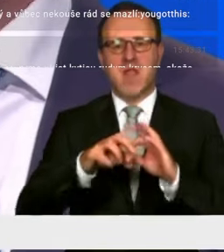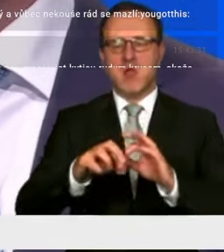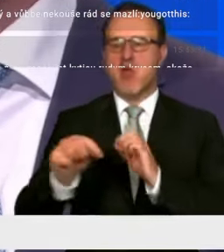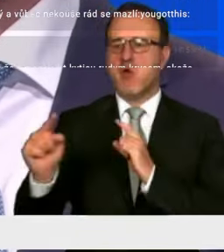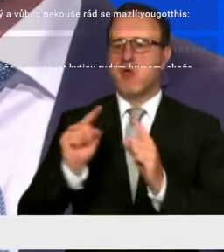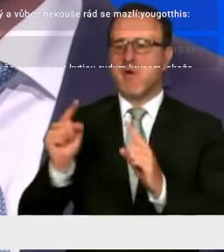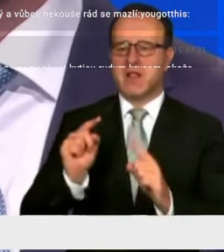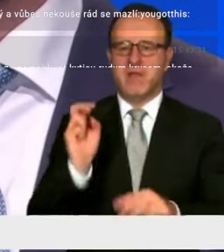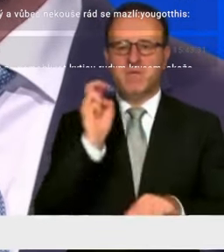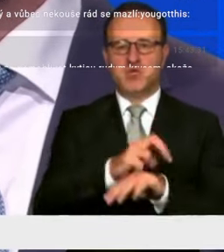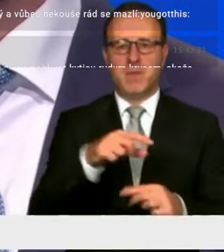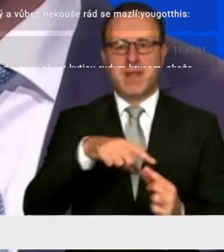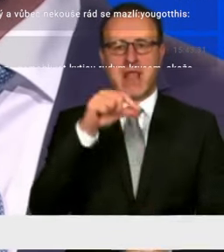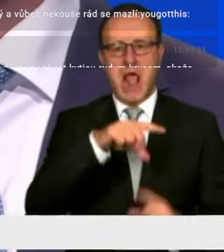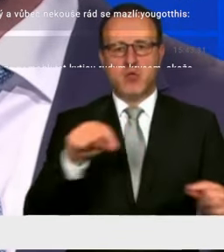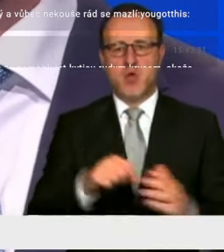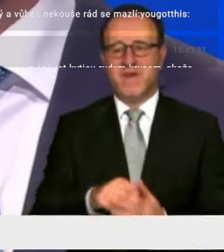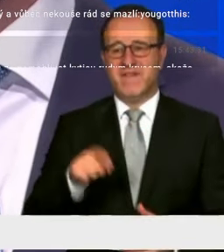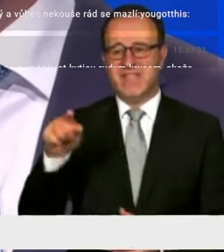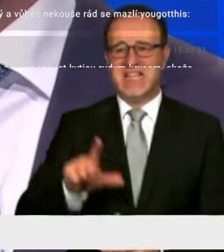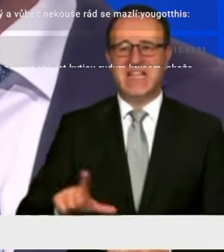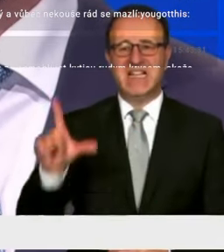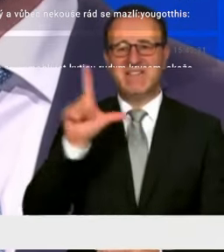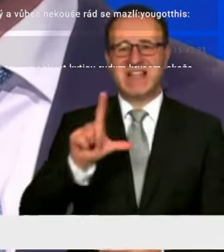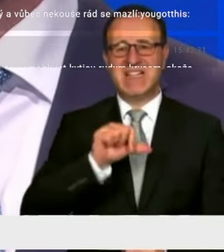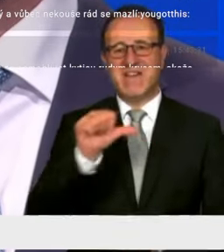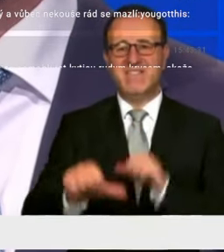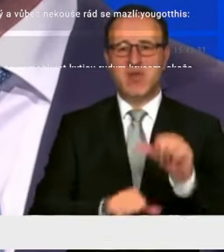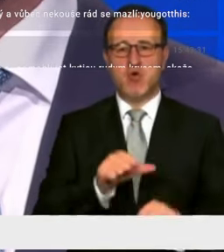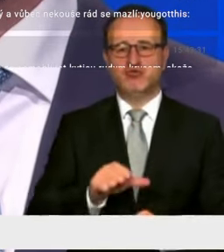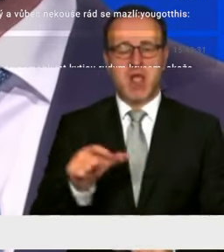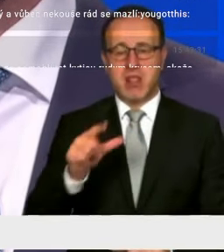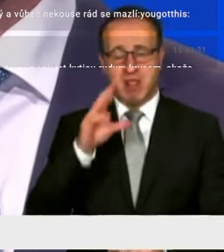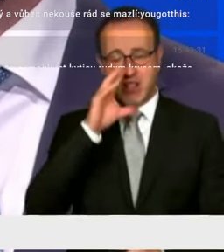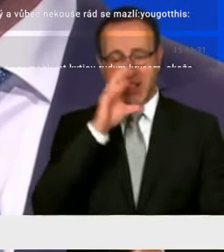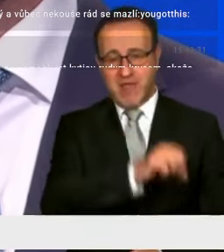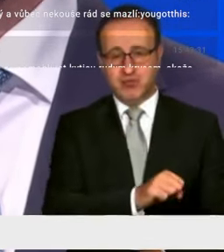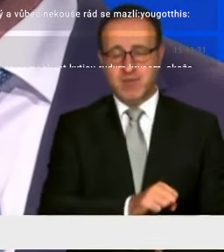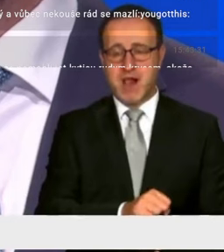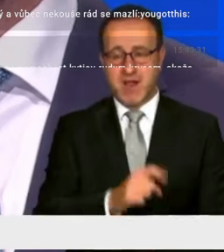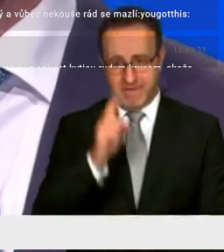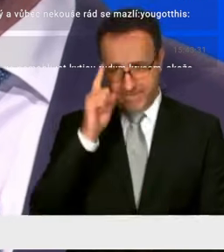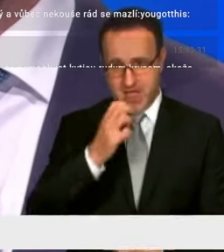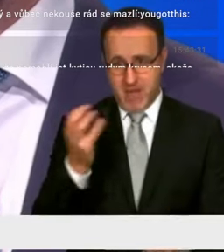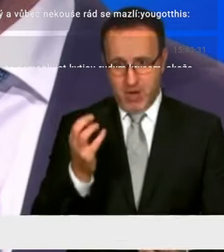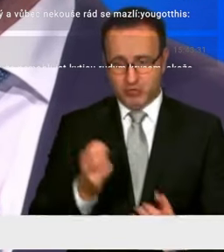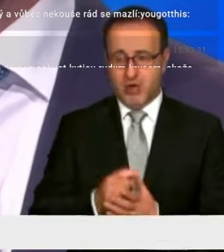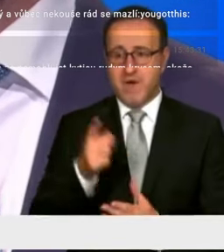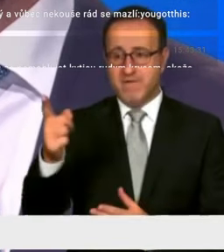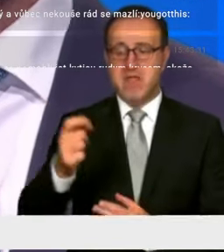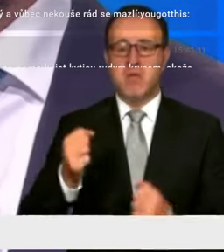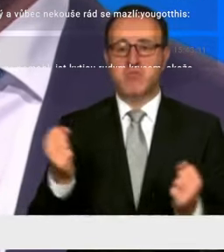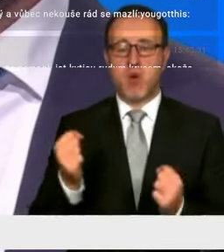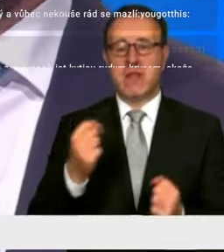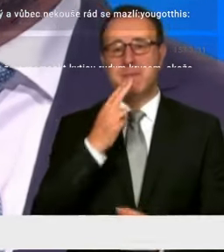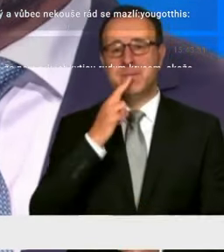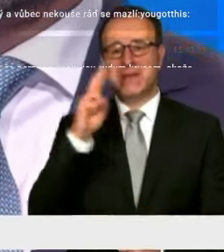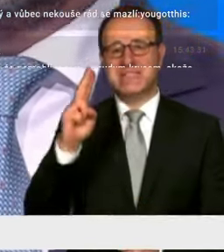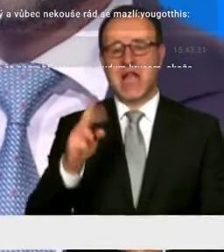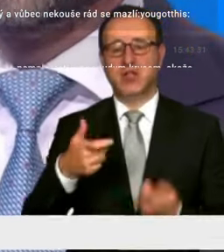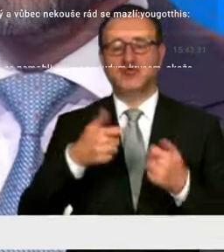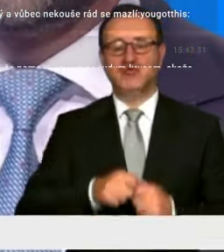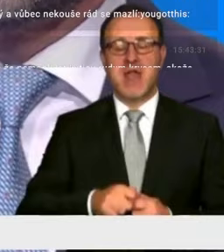vstupe do NATO Vy ste si 20 výročie ani nevšimli viete prečo Lebo sa bojíte priznať k členstvu v NATO kvôli pánovi harabinovi